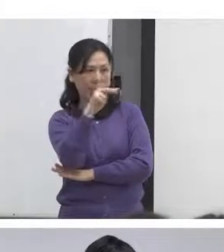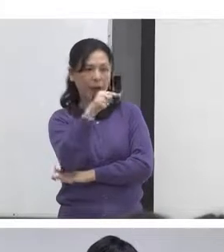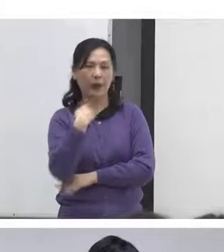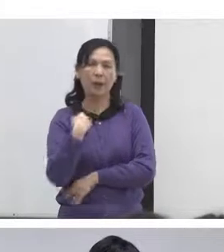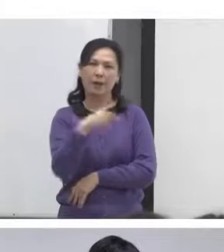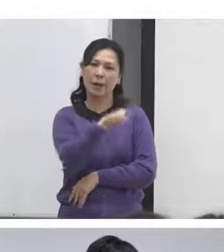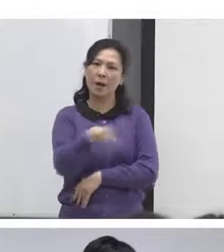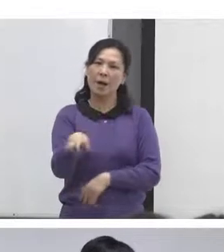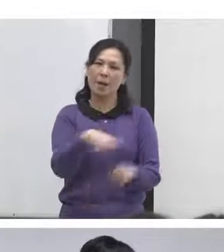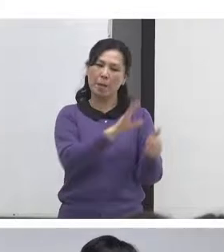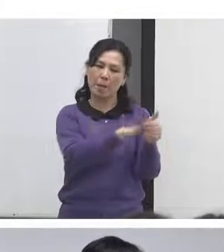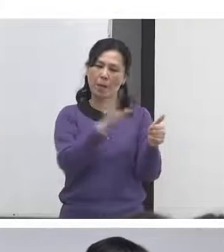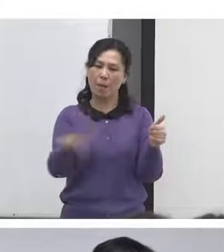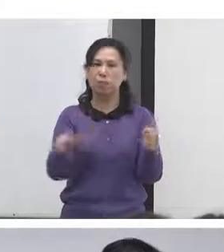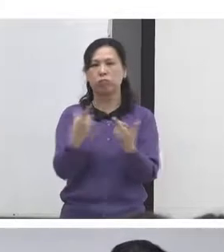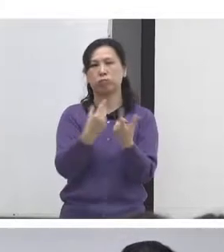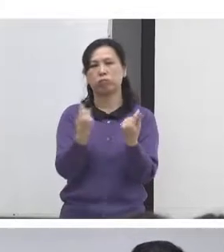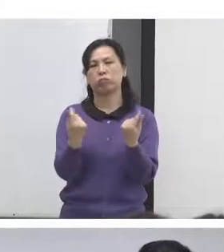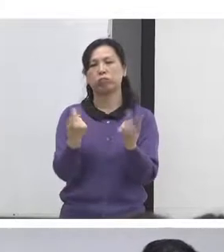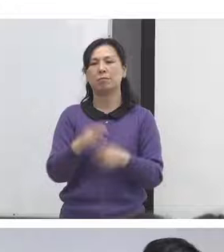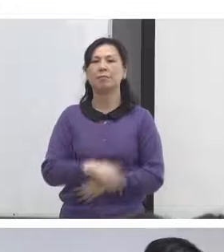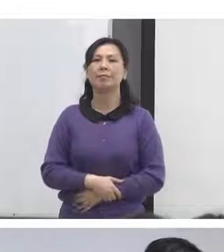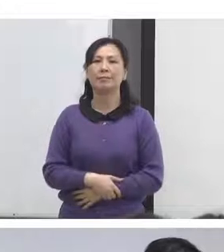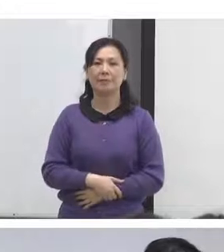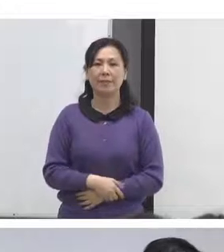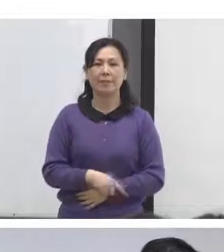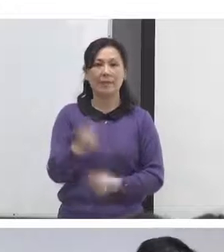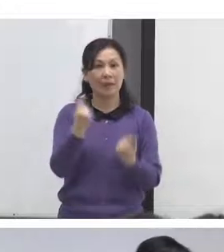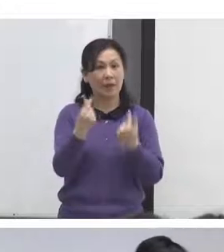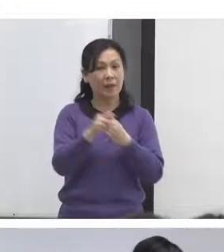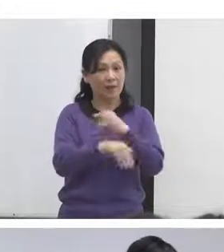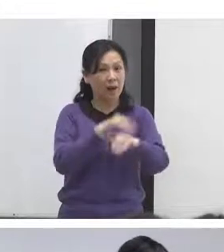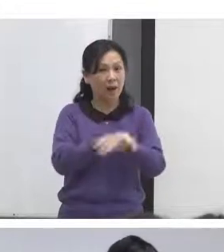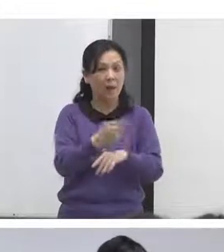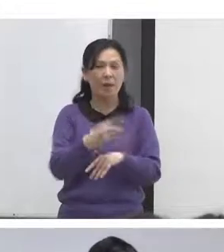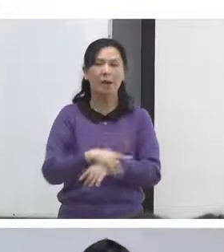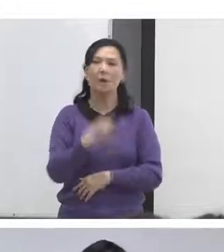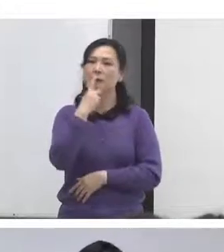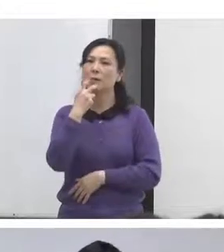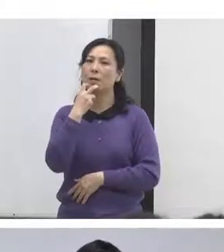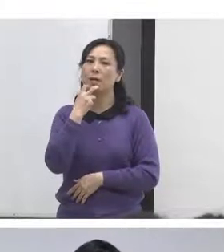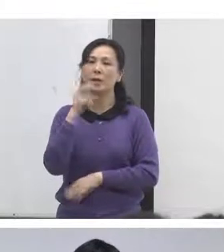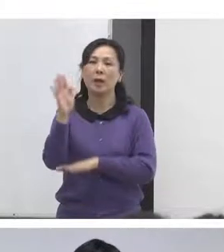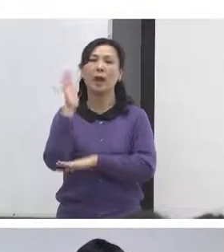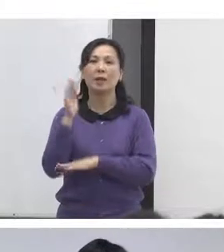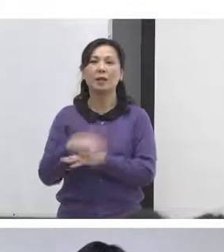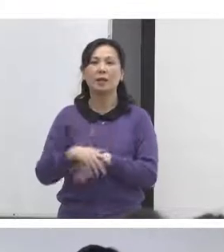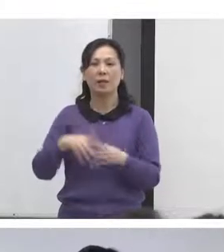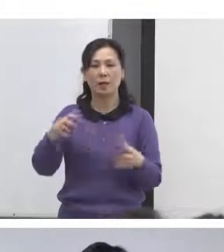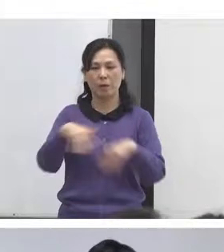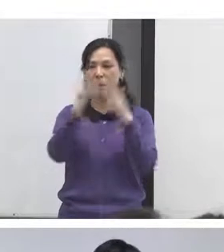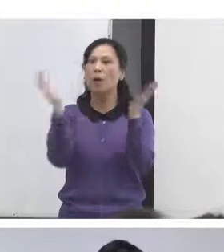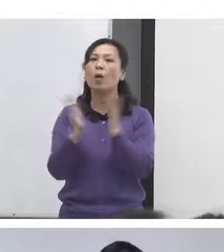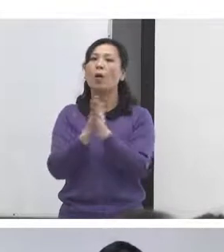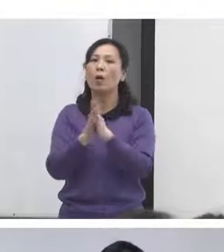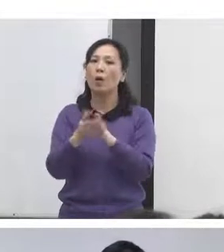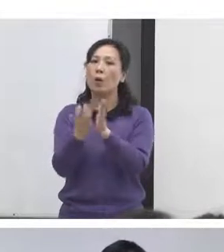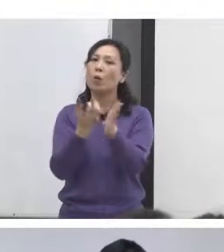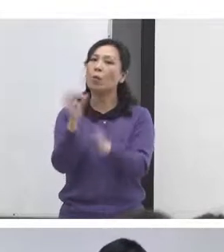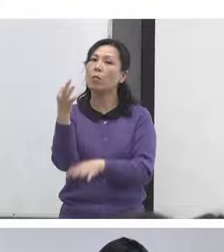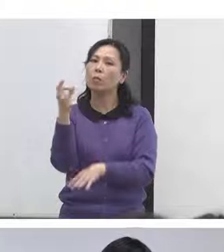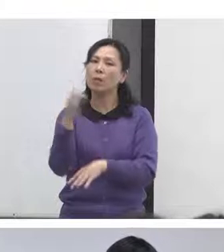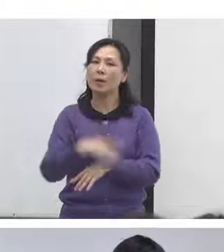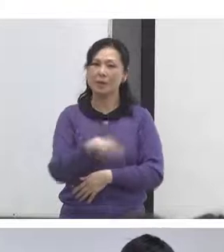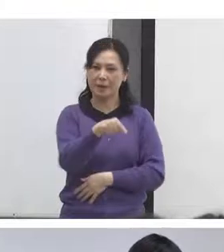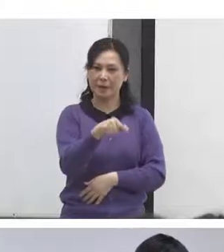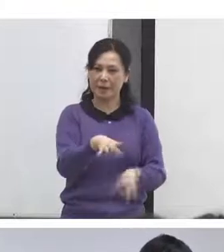们这些经验，把我们的想法融入进去。所以类似的成功案例还有像这个中央政府总预算，这是那个 G0V 的开山第一